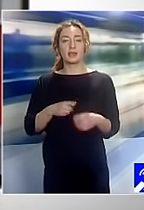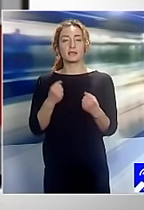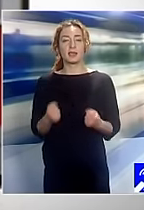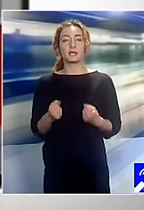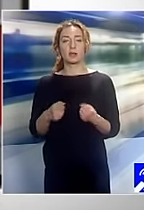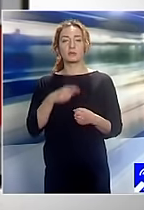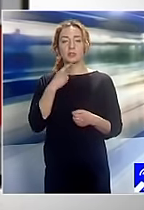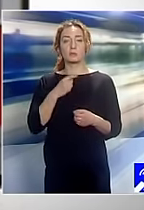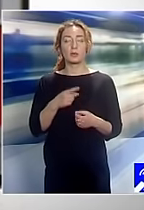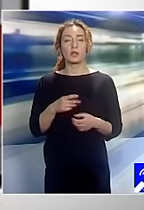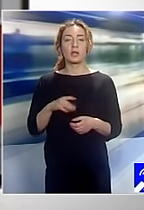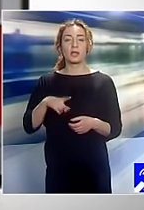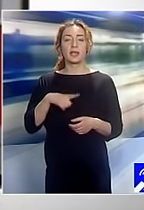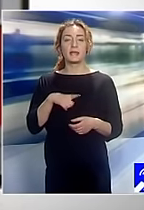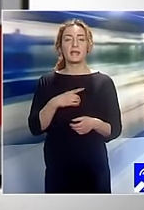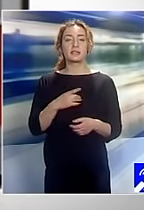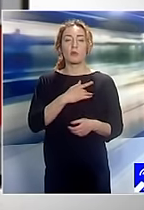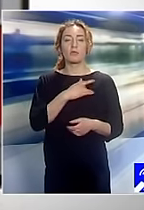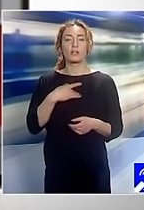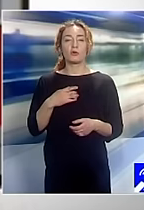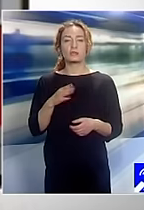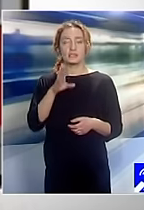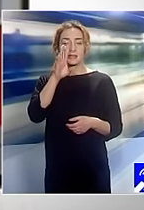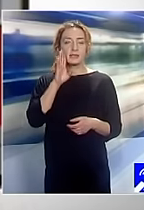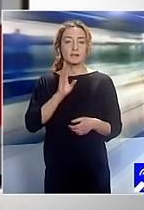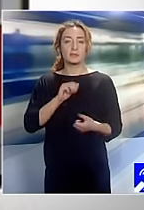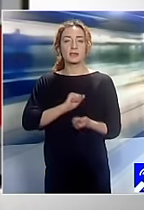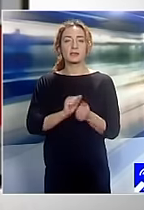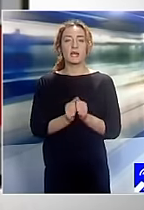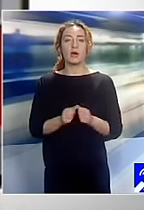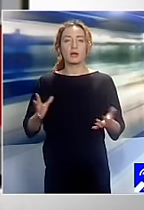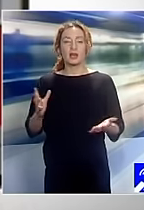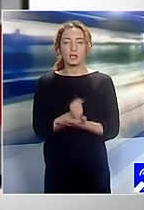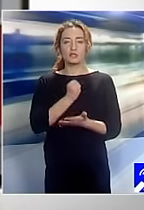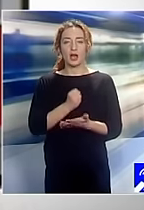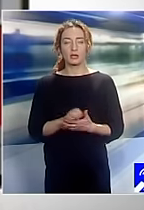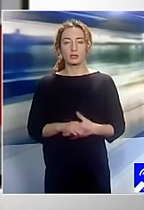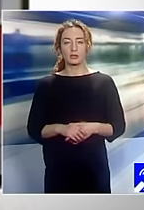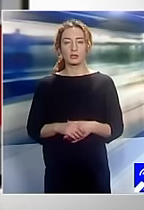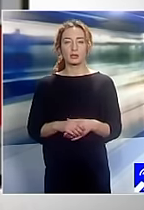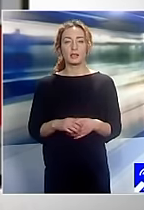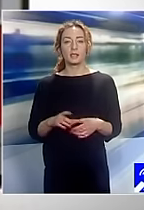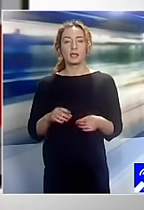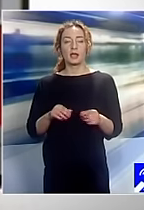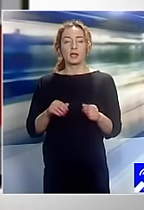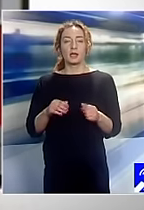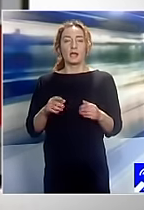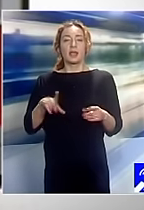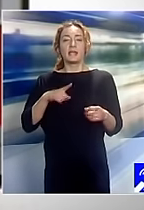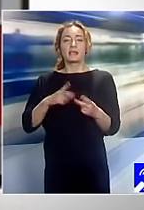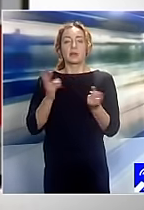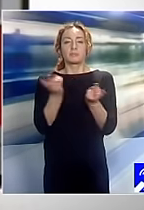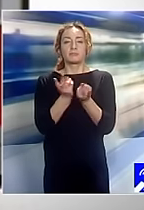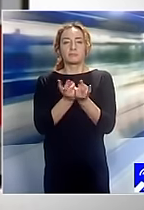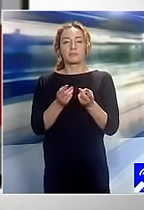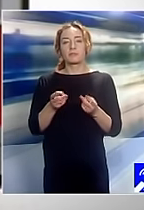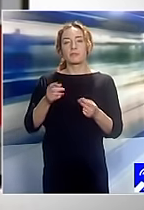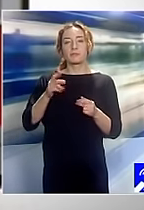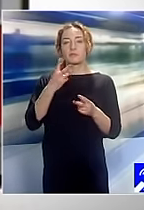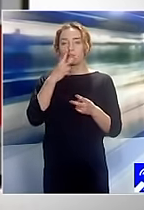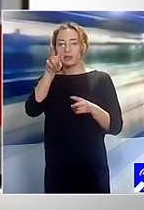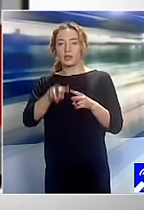spunem că este o viroză respiratorie obișnuită sau că este o gripă. Tabloul clinic este asemănător și depinde foarte mult